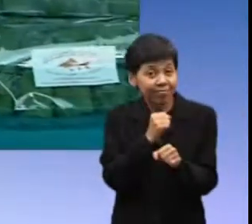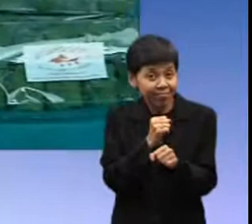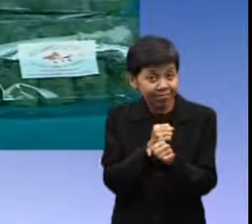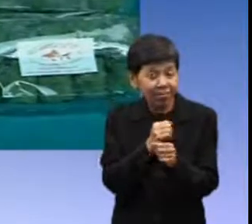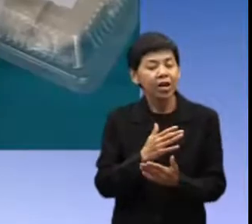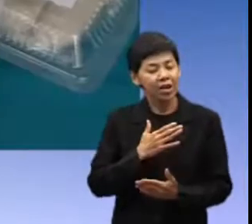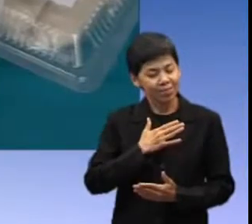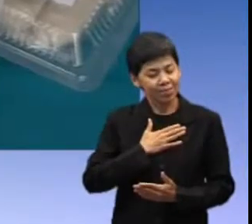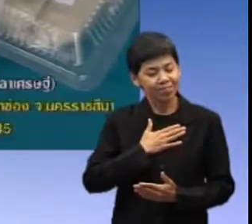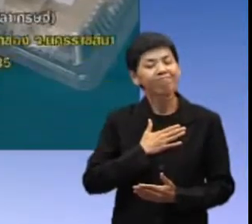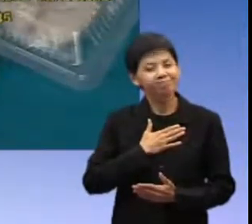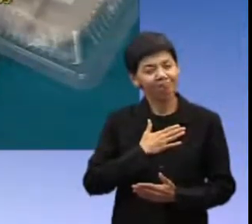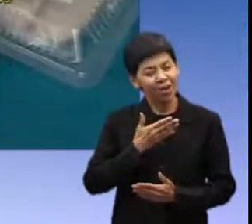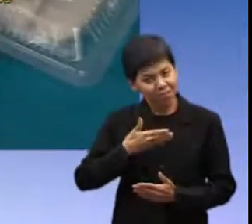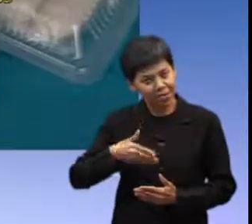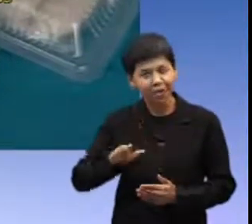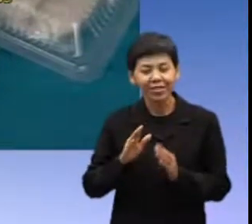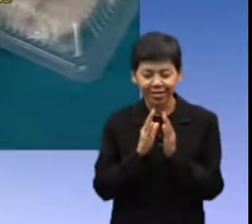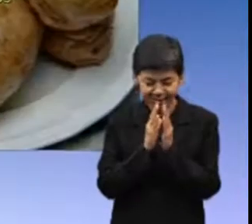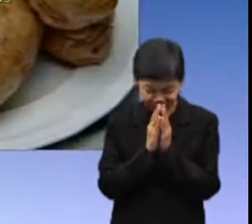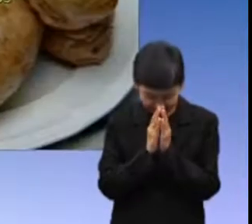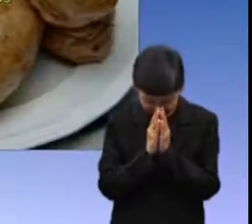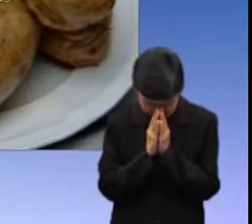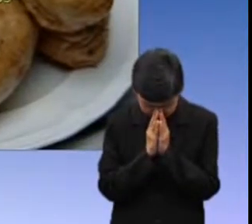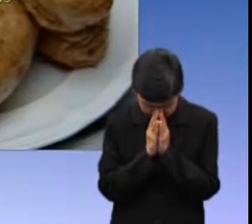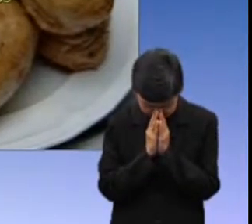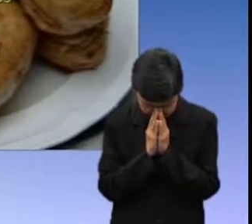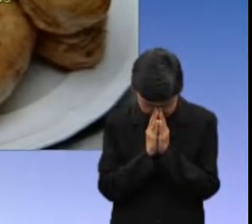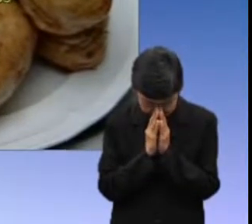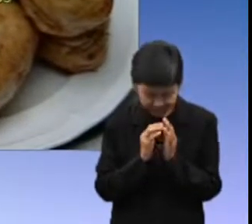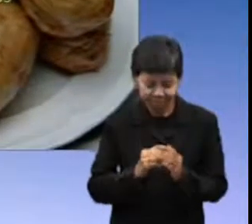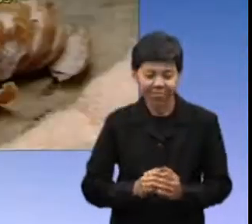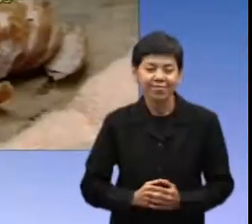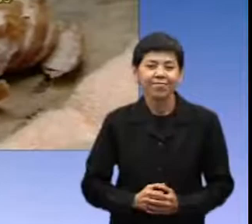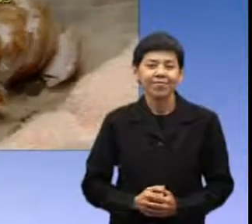านสร้างอาชีพคงต้องลาคุณผู้ชมไปก่อนสวัสดีครับ